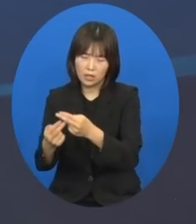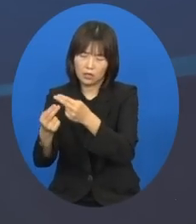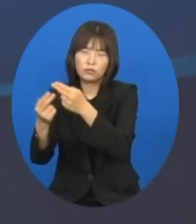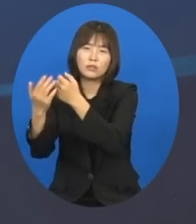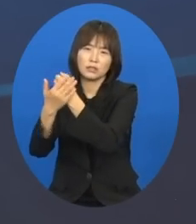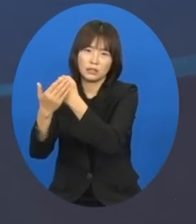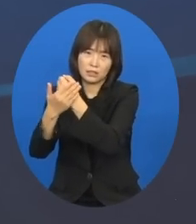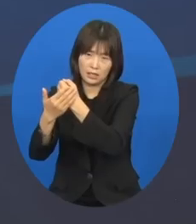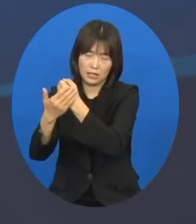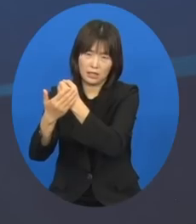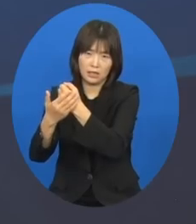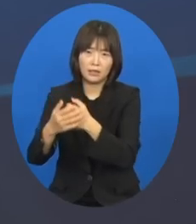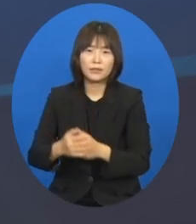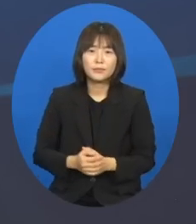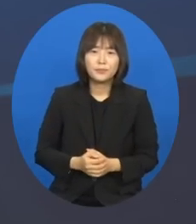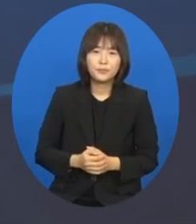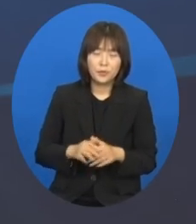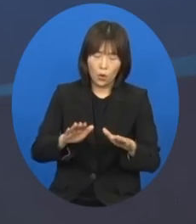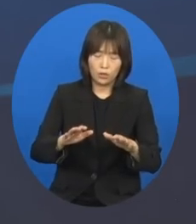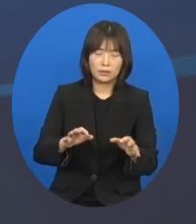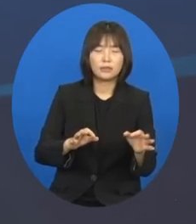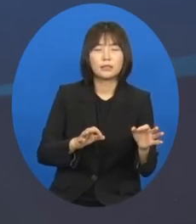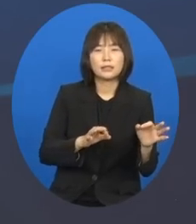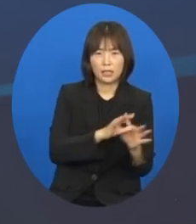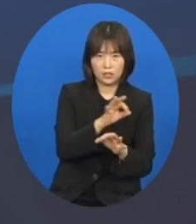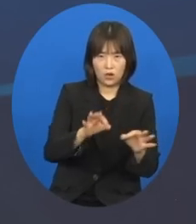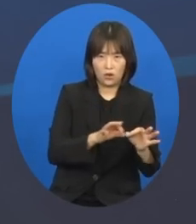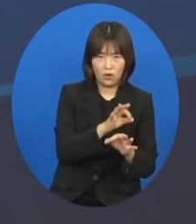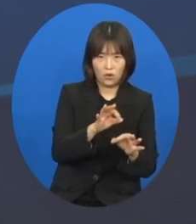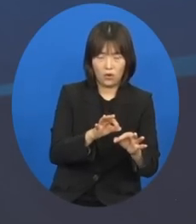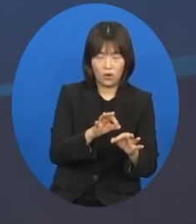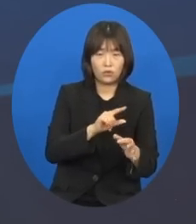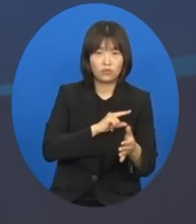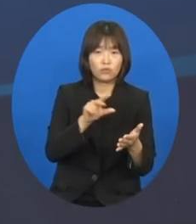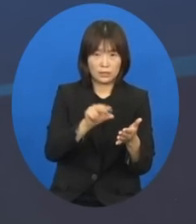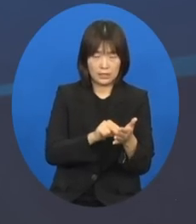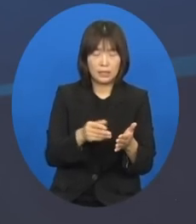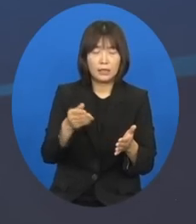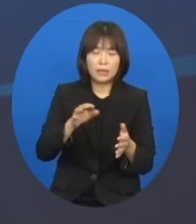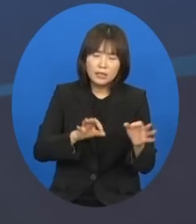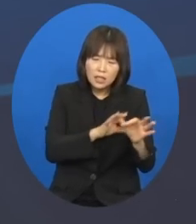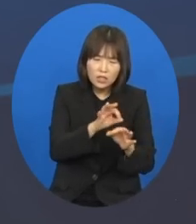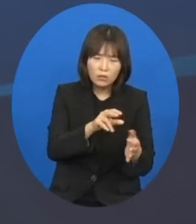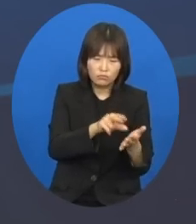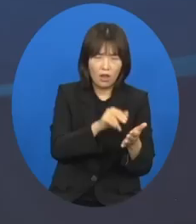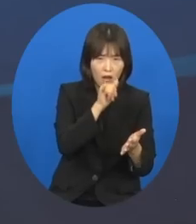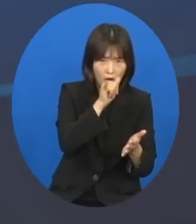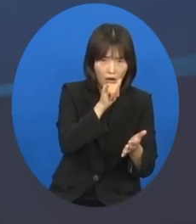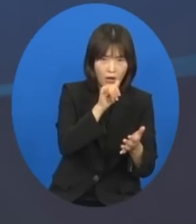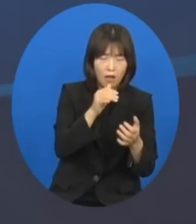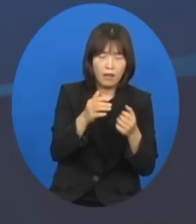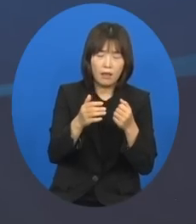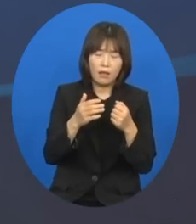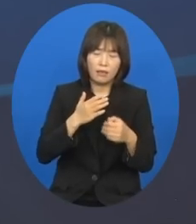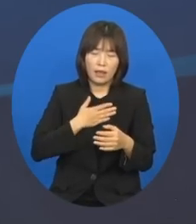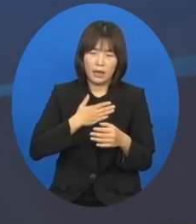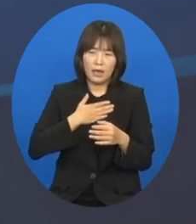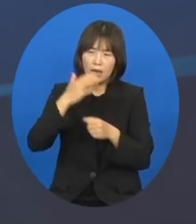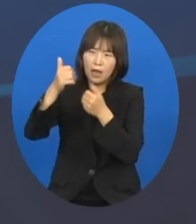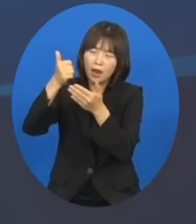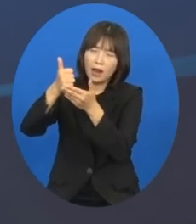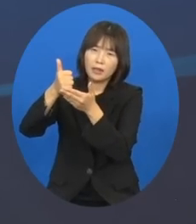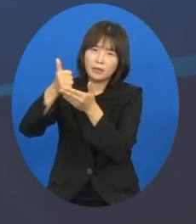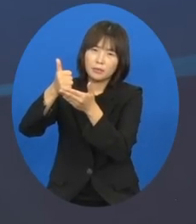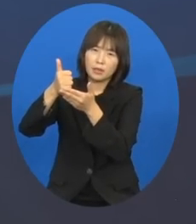어려움 오늘 재정인데 재정의 문제가 있어서 내가 하나님 앞에 십의 일조 생활 내가 몇 년째 지금 멈추어 버렸고